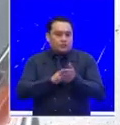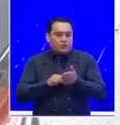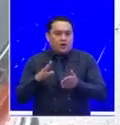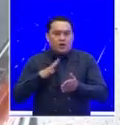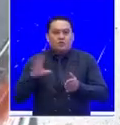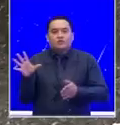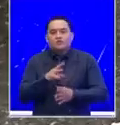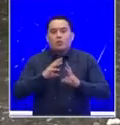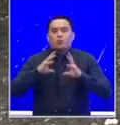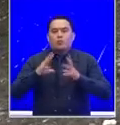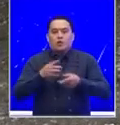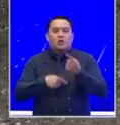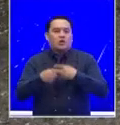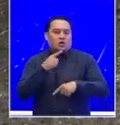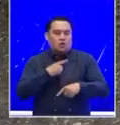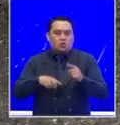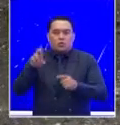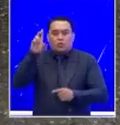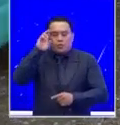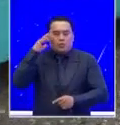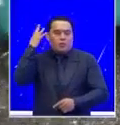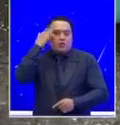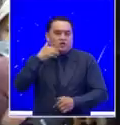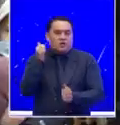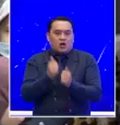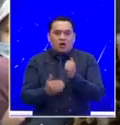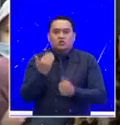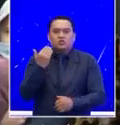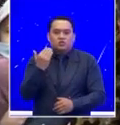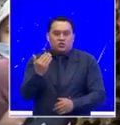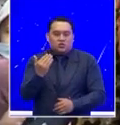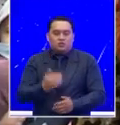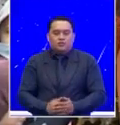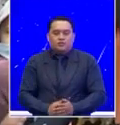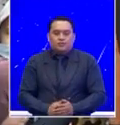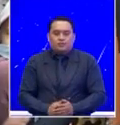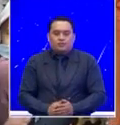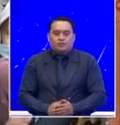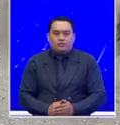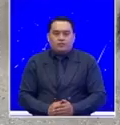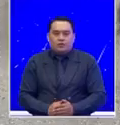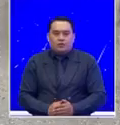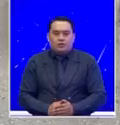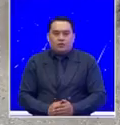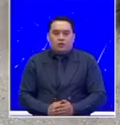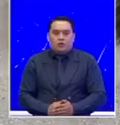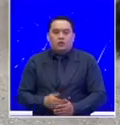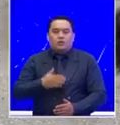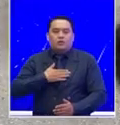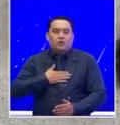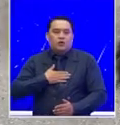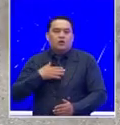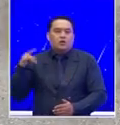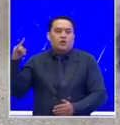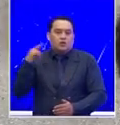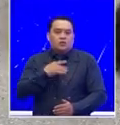для всего мира вернуться в родную страну мечтал каждый из них. И даже не скрывали своих эмоций. Когда летели, так прям